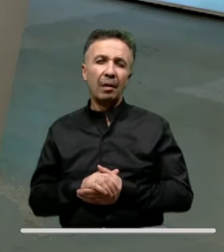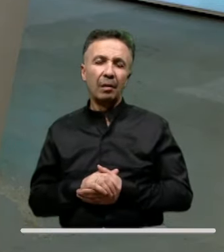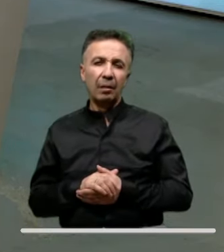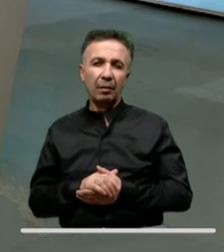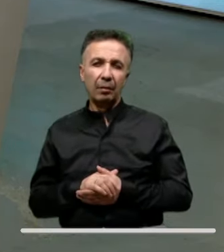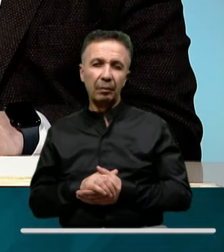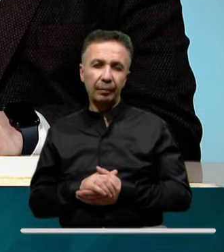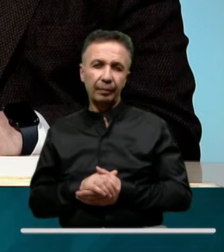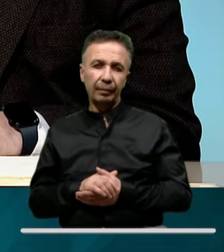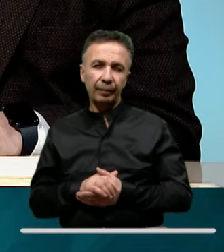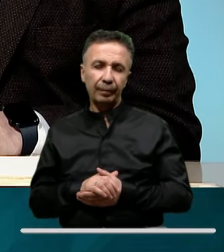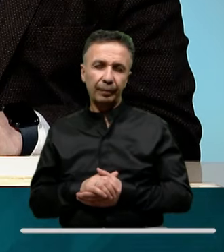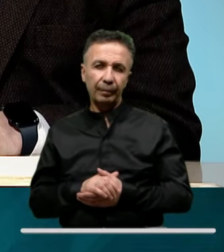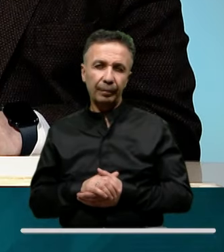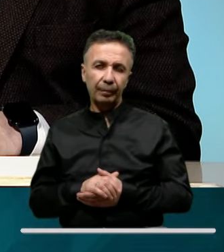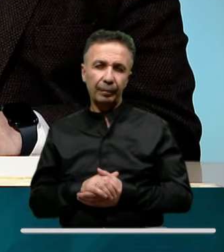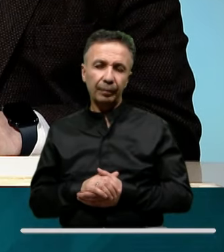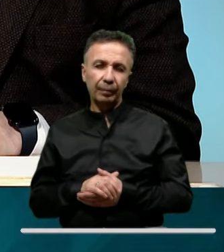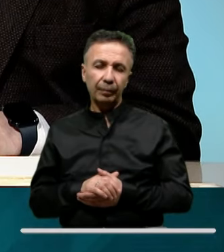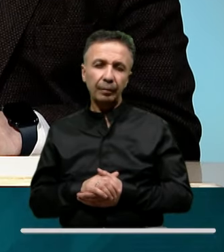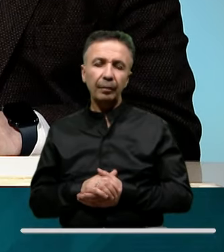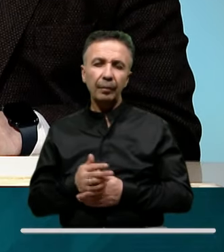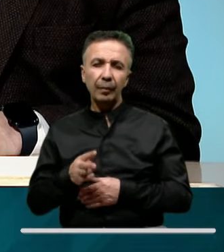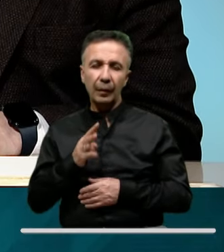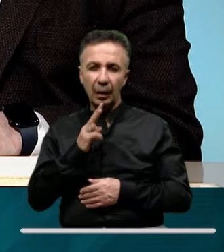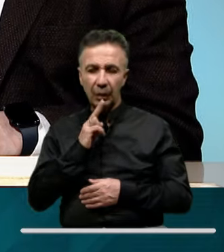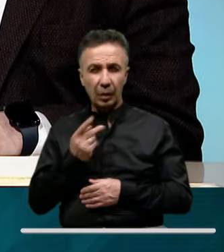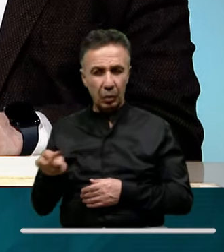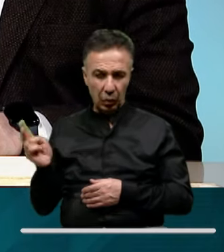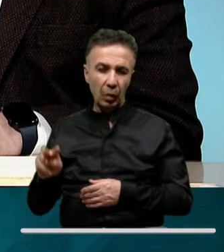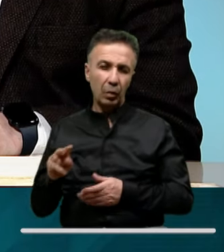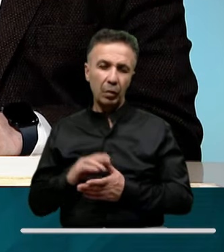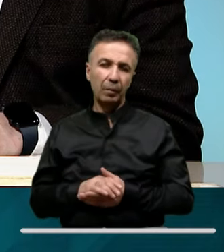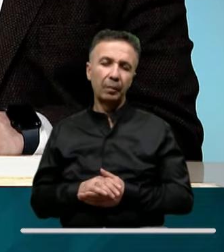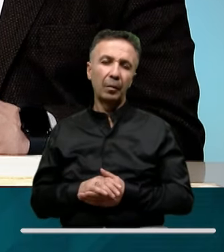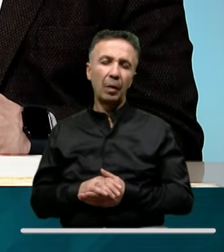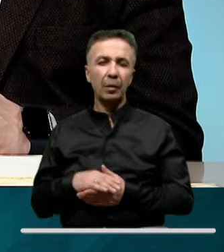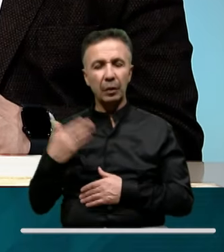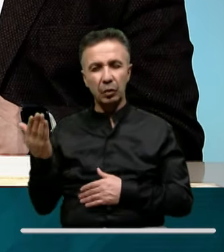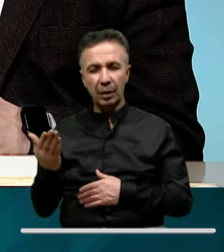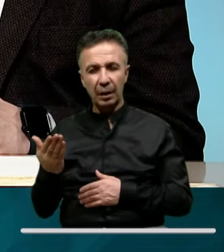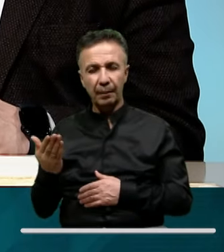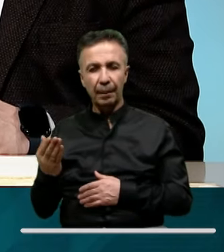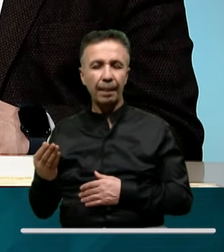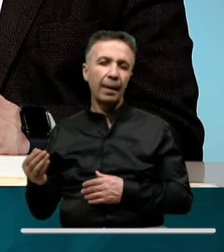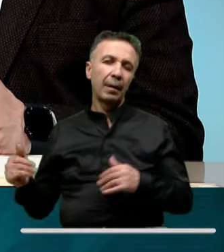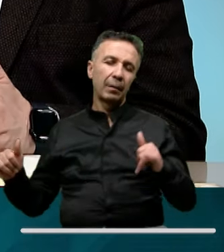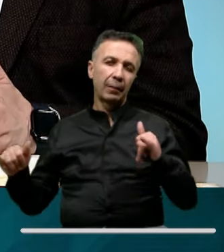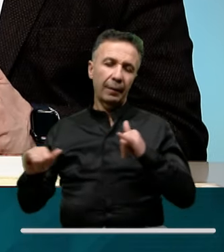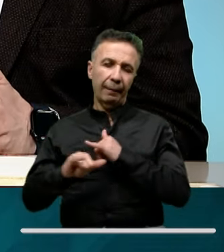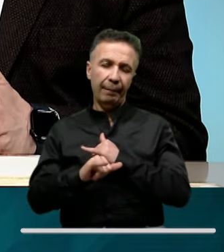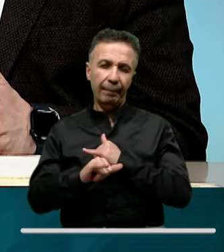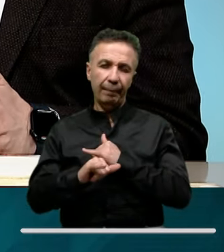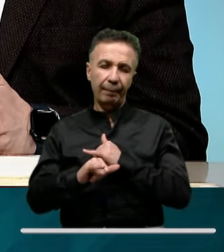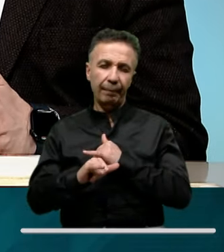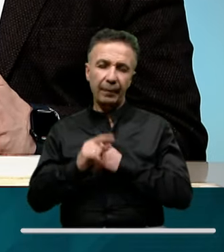yani artık ne diyeyim son gerçekleşti akıbet. Ölümle ne oldu? Hayat bitti. Fakat